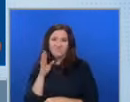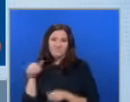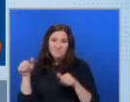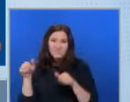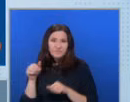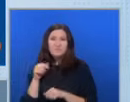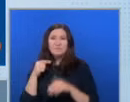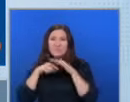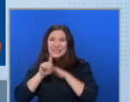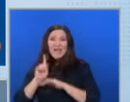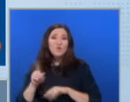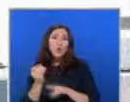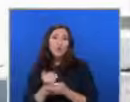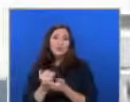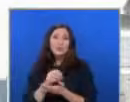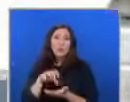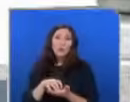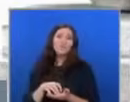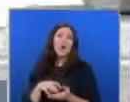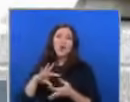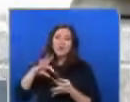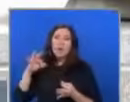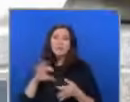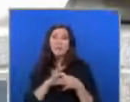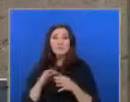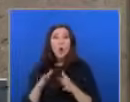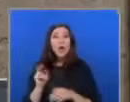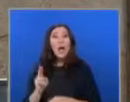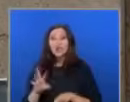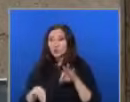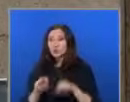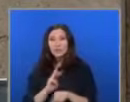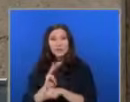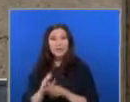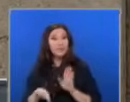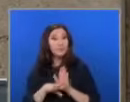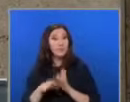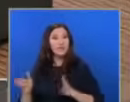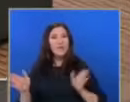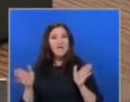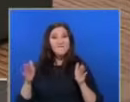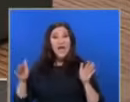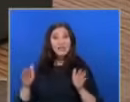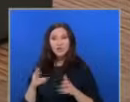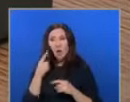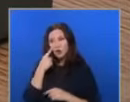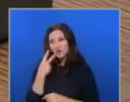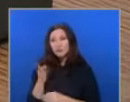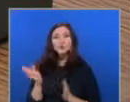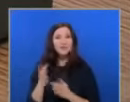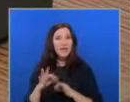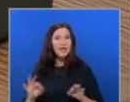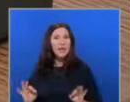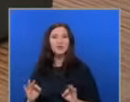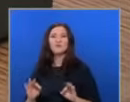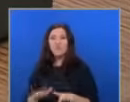от сламени и зависими хора. Как ще гласуват 13-те депутати на Величие? Очевидно ще стане ясно в